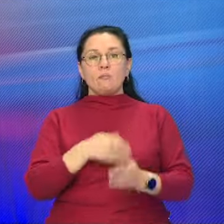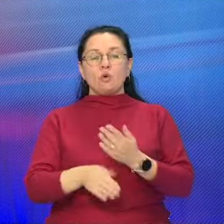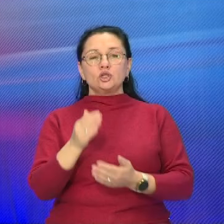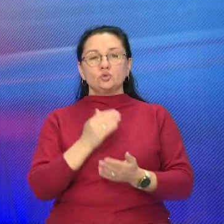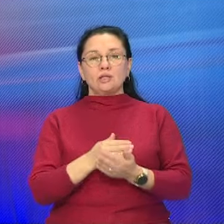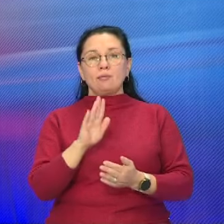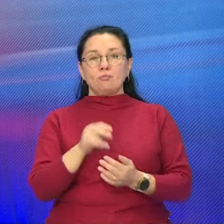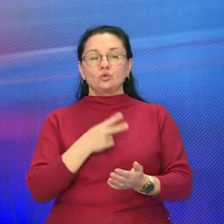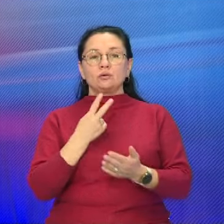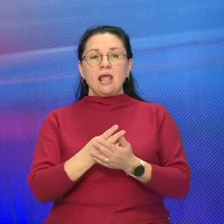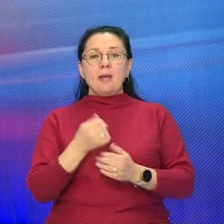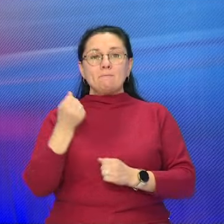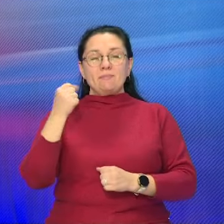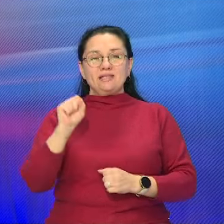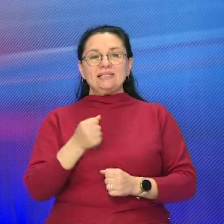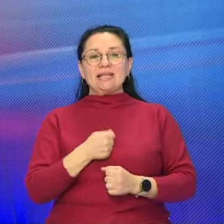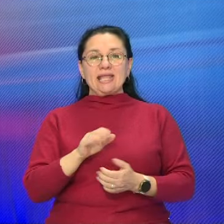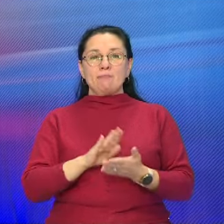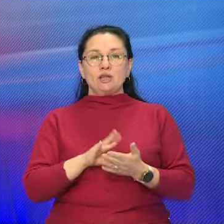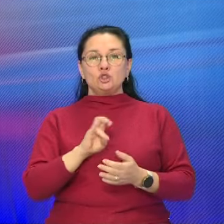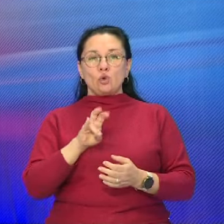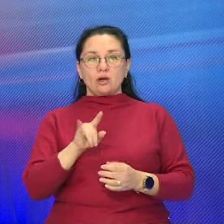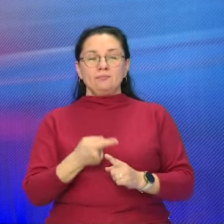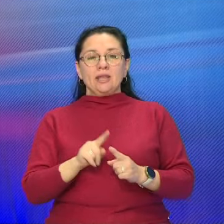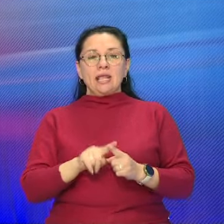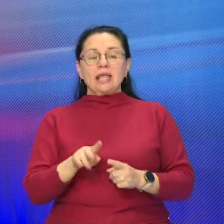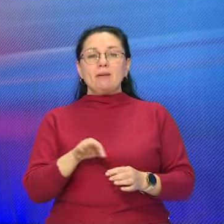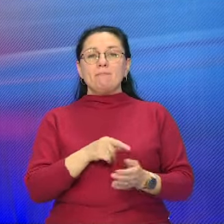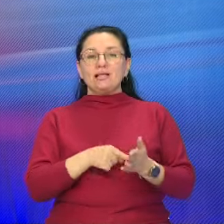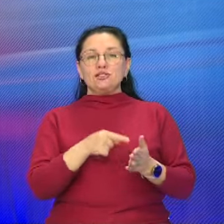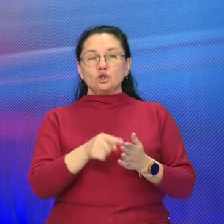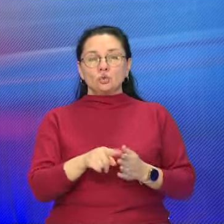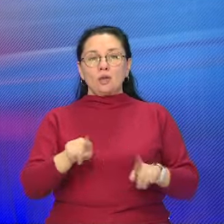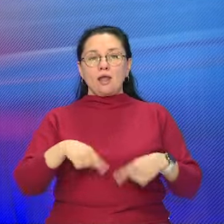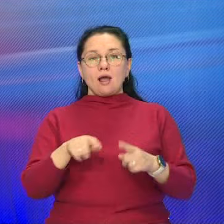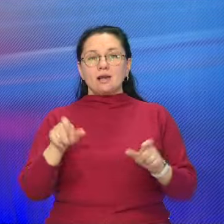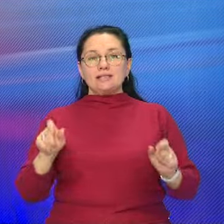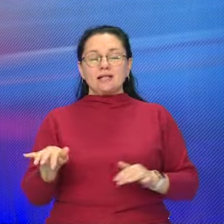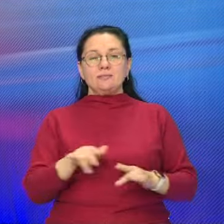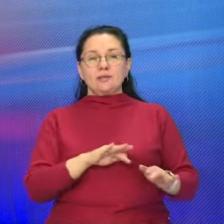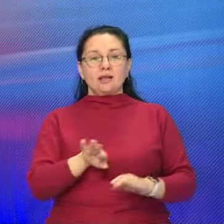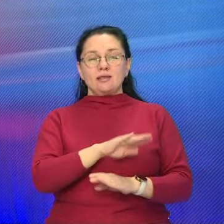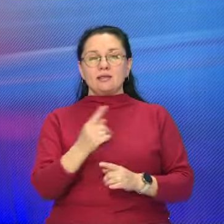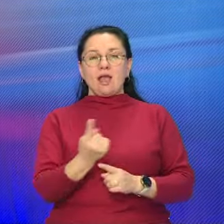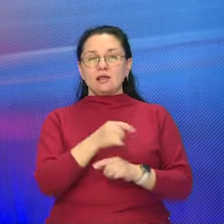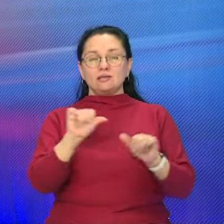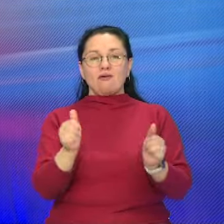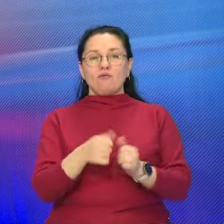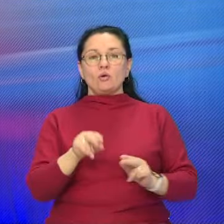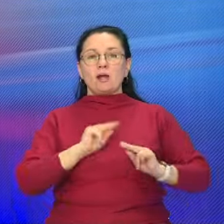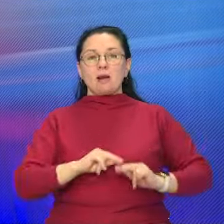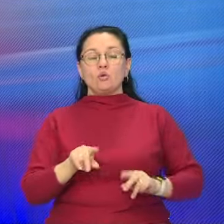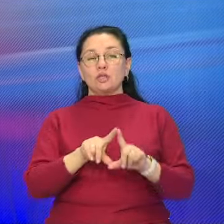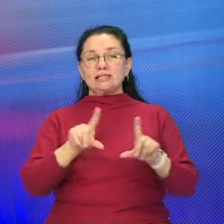испытов будут вызначены переможцы и призеры. Даденные сборы, подкреслили организаторы мероприемства, не одиная форма работы со школьниками